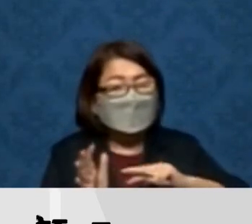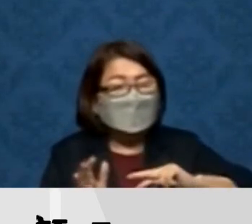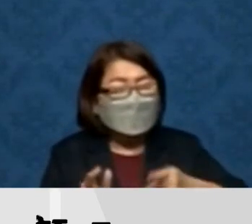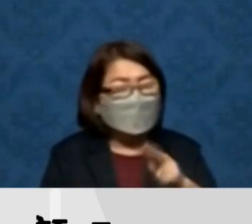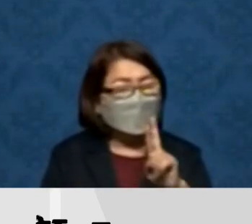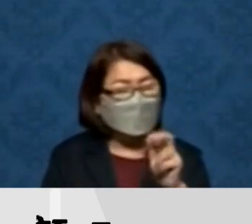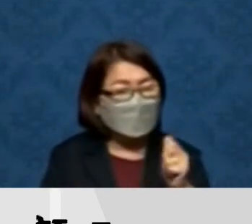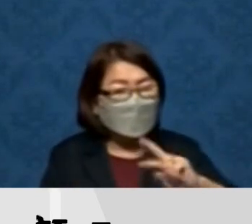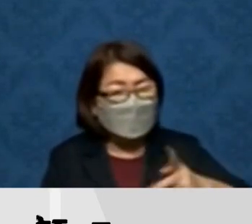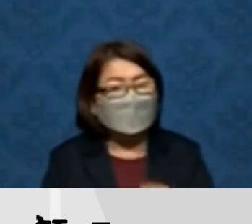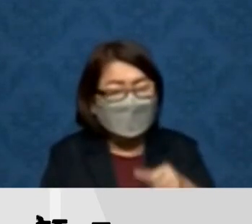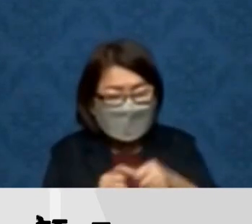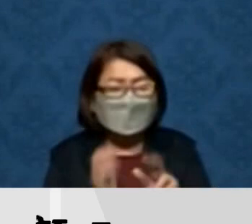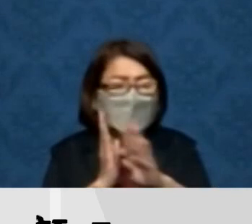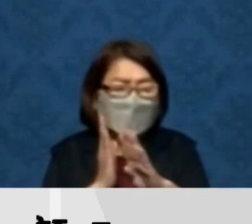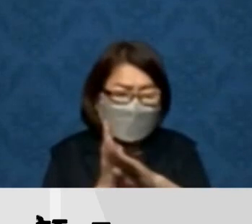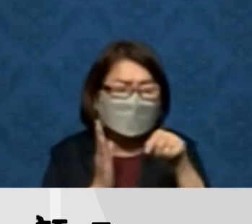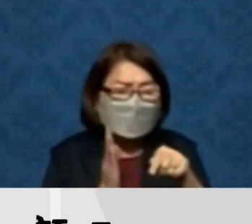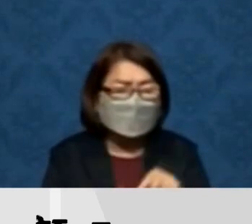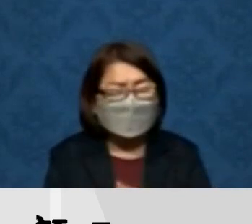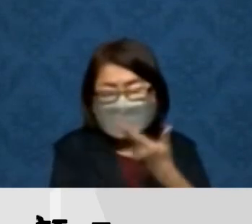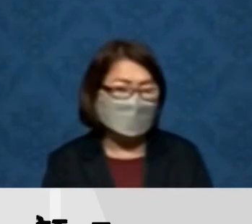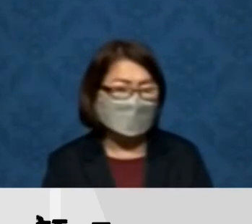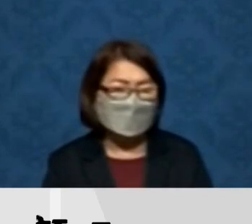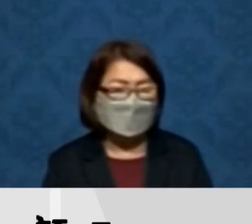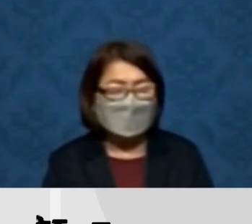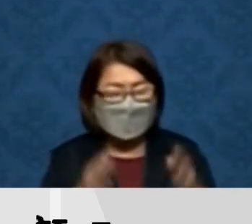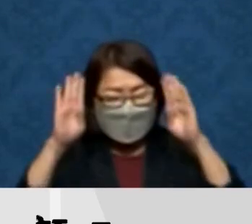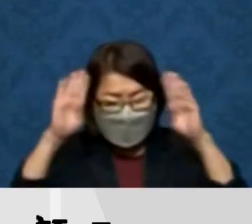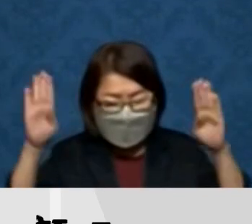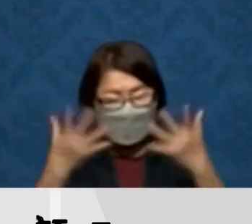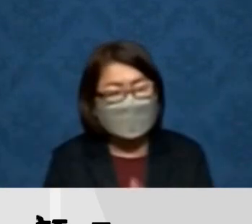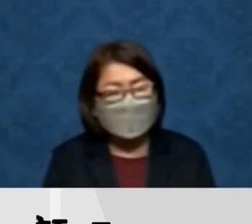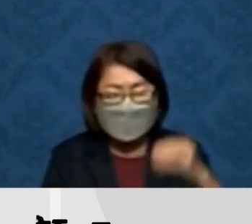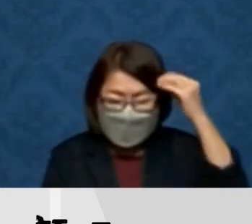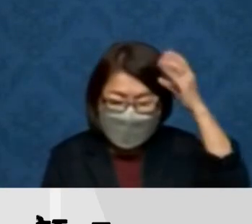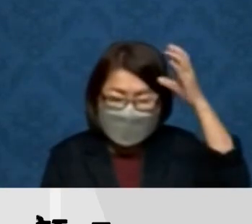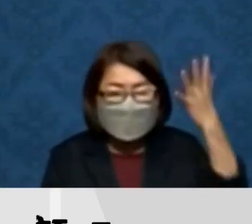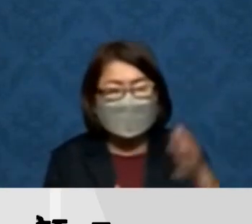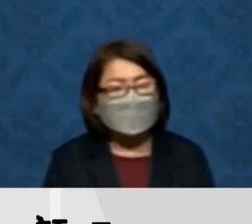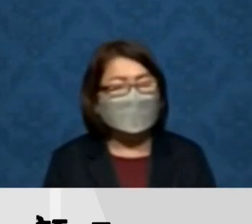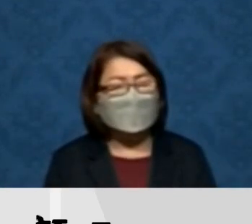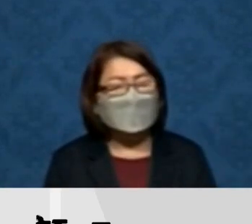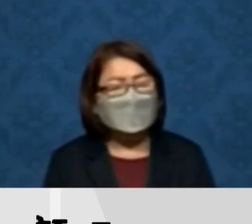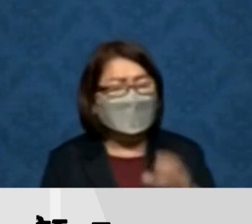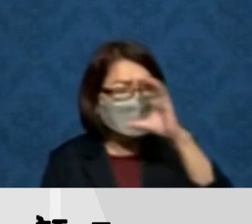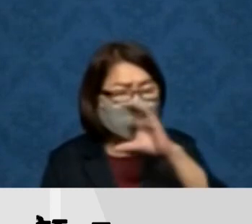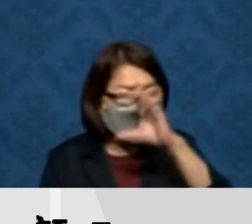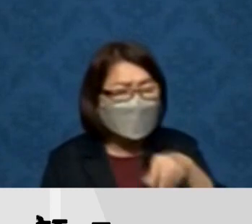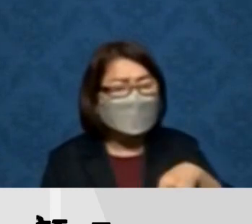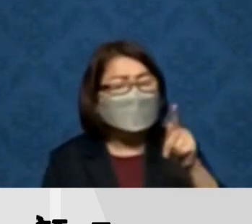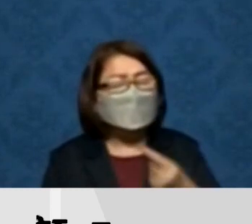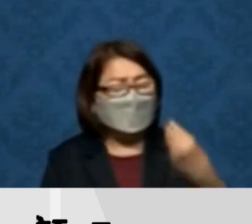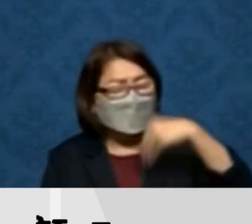ข้าใจแหละว่ามันก็ต้องอยู่กับโควิดใช่ไหม คร ับ ไอการเปิดร้านอาหารเปิดอะไรเนี่ยผมไม่ได้ค้านนะแต่ผมบอกว่าความเสี่ยงมันมีอยู่แล้วม